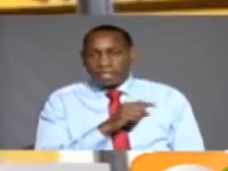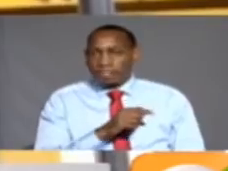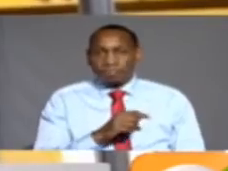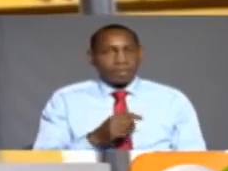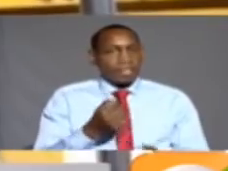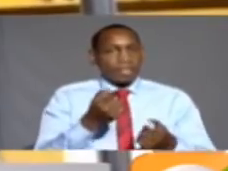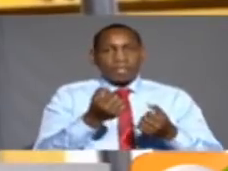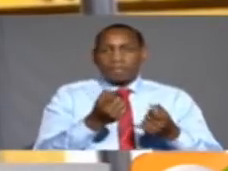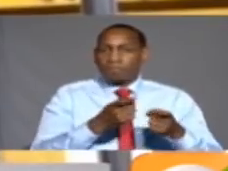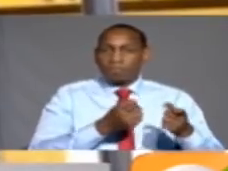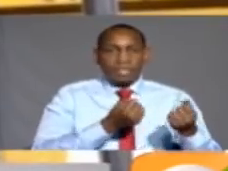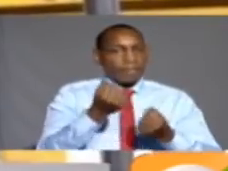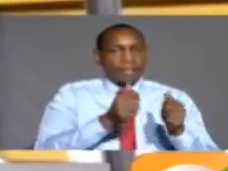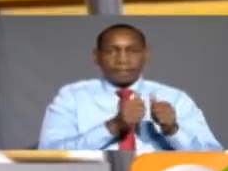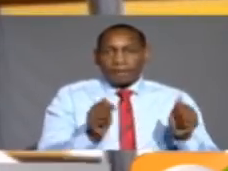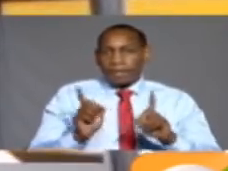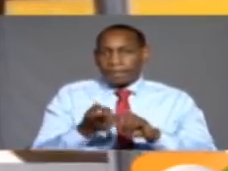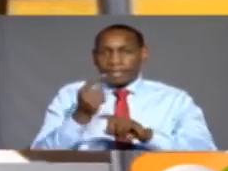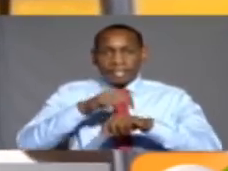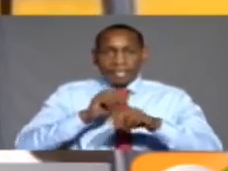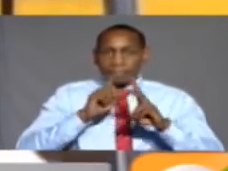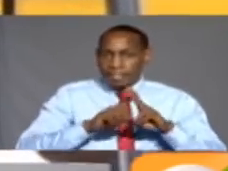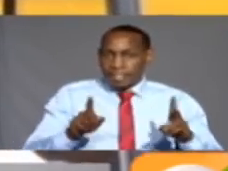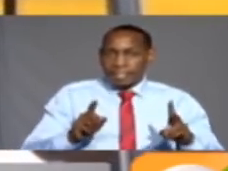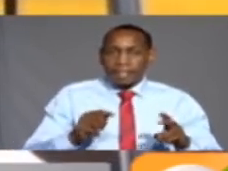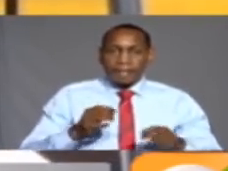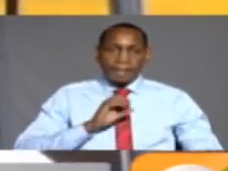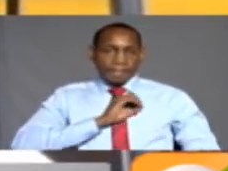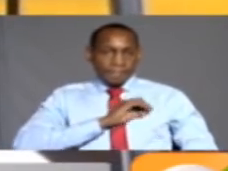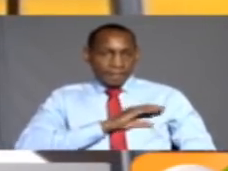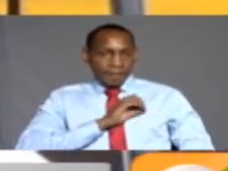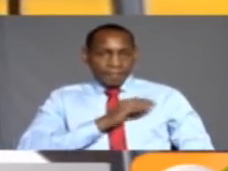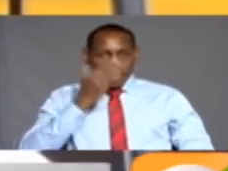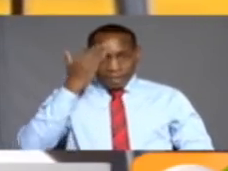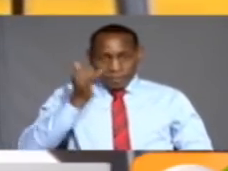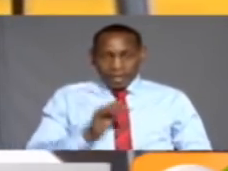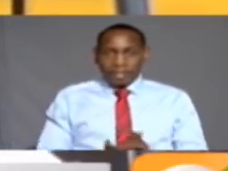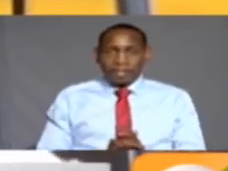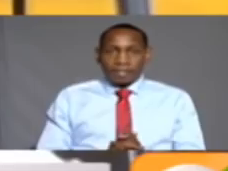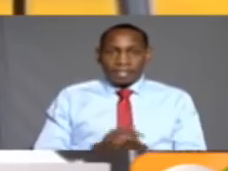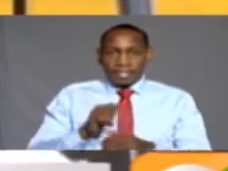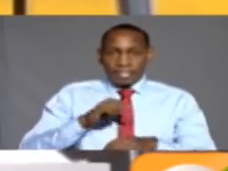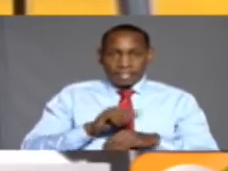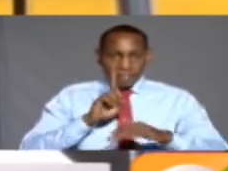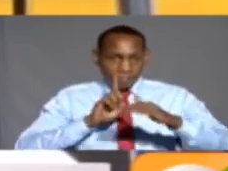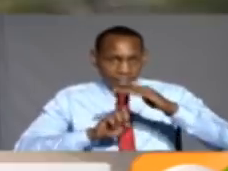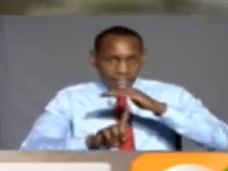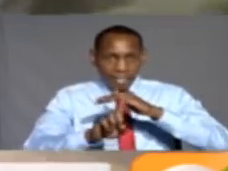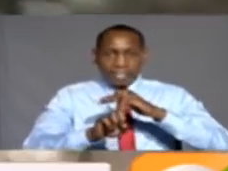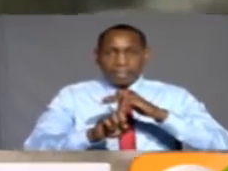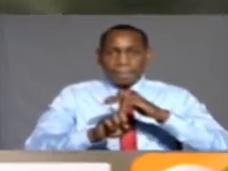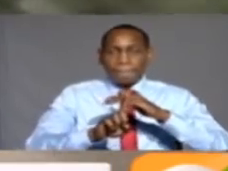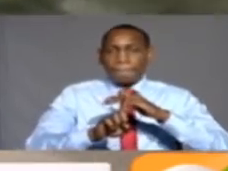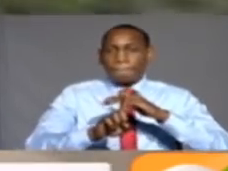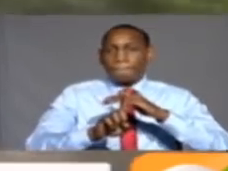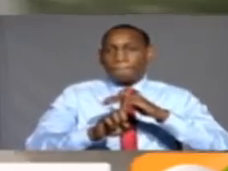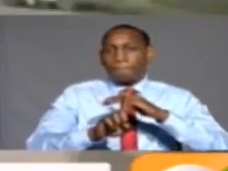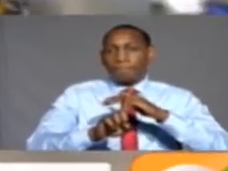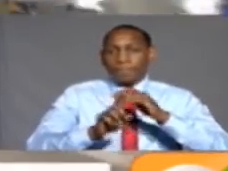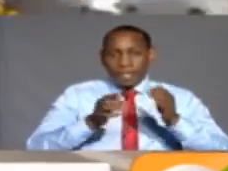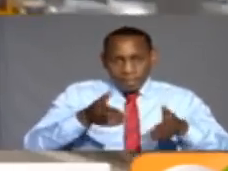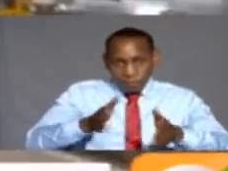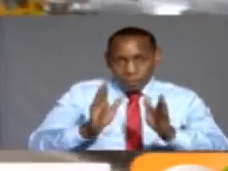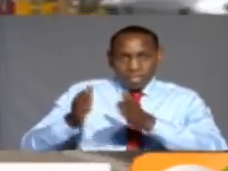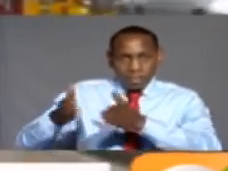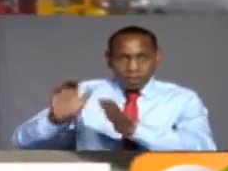sawa. Mara ya kwanza nilipoanza nilikuwa na uoga, manake kila ninapoingia katika